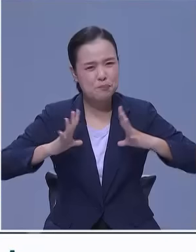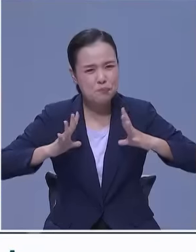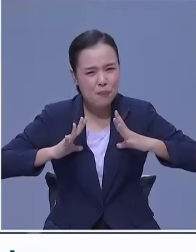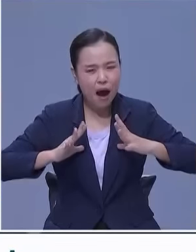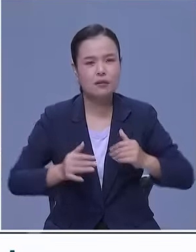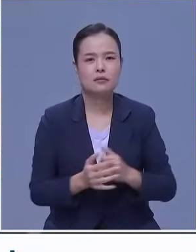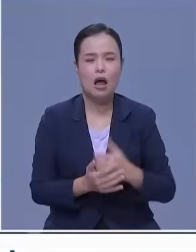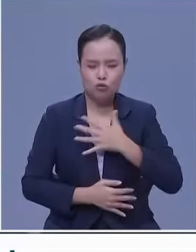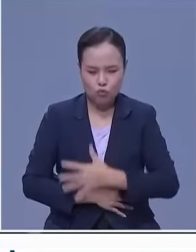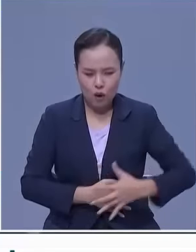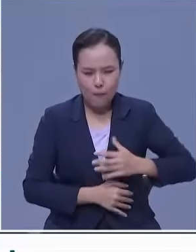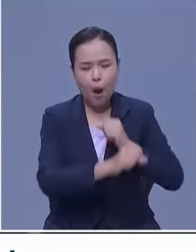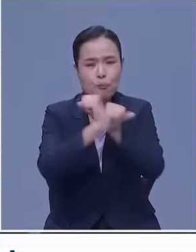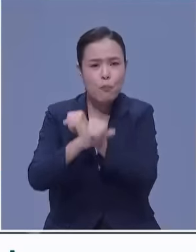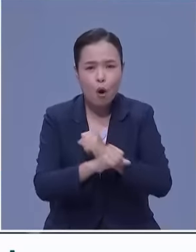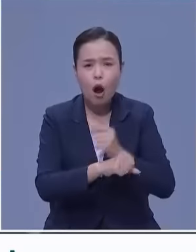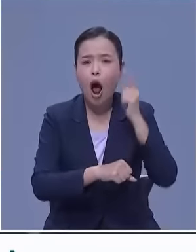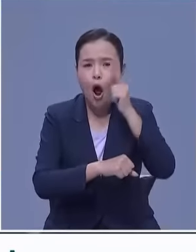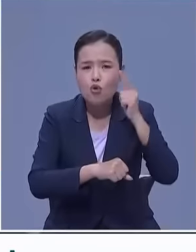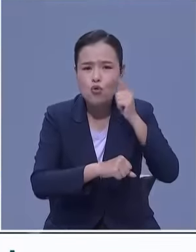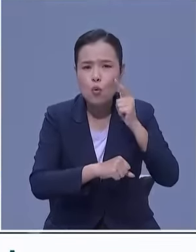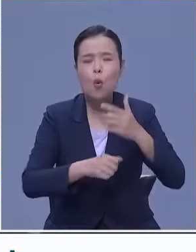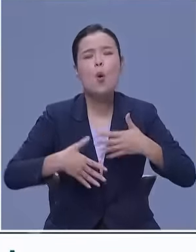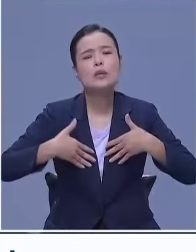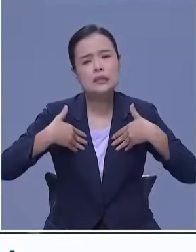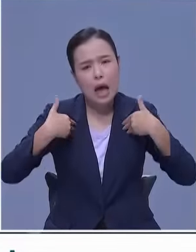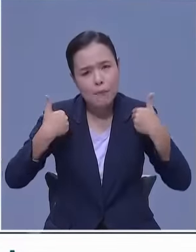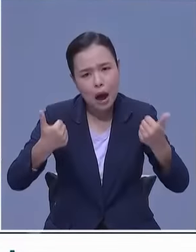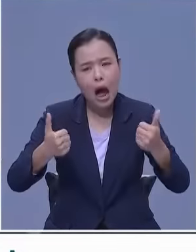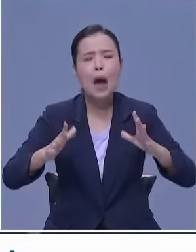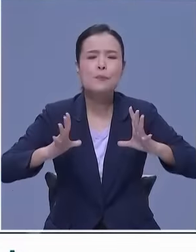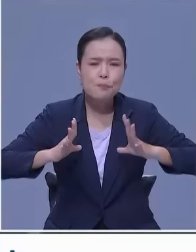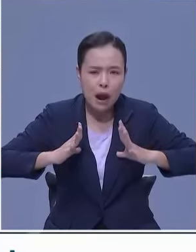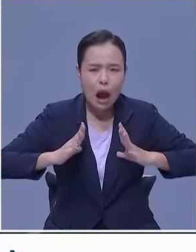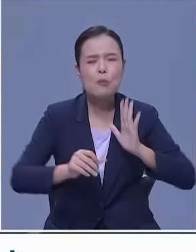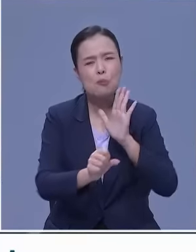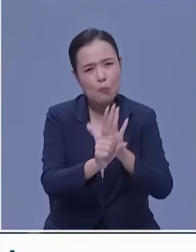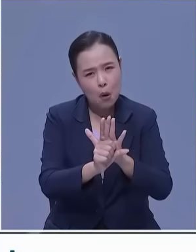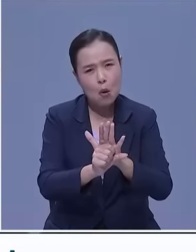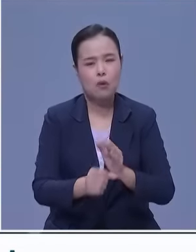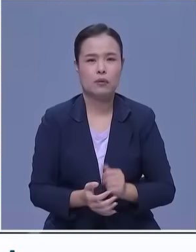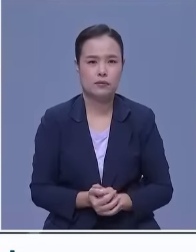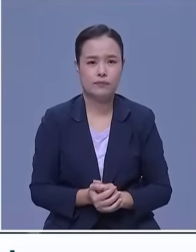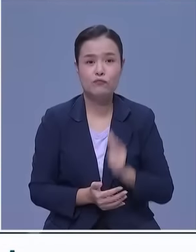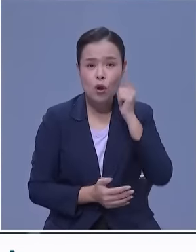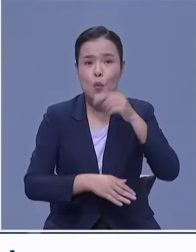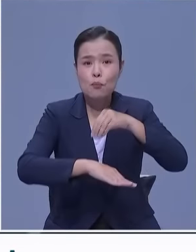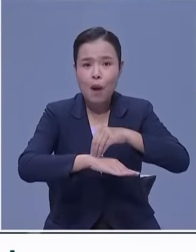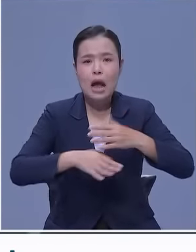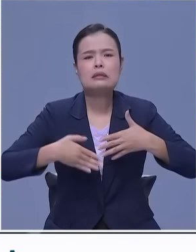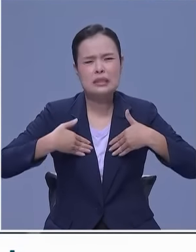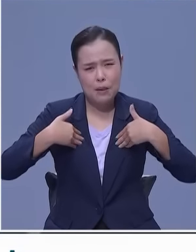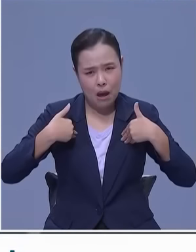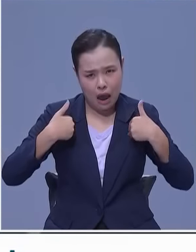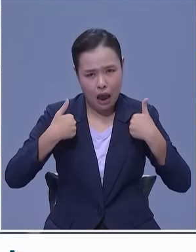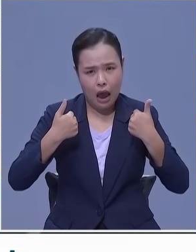ากให้รักษาสุขภาพตัวเองลุงป้อมควรจะสบายได้แล้ว นะฮะอยากให้ลุงป้อมสบายได้แล้วก